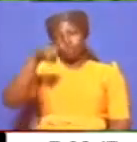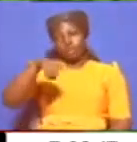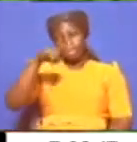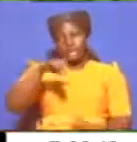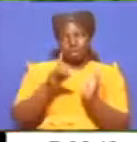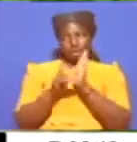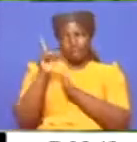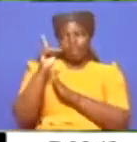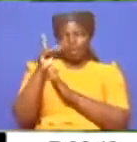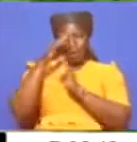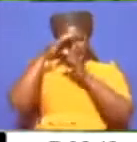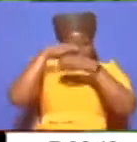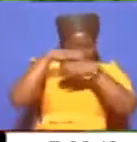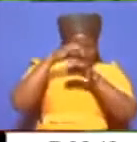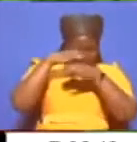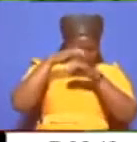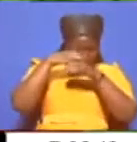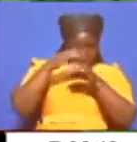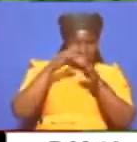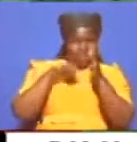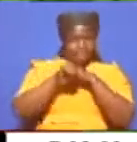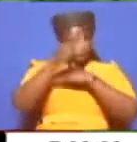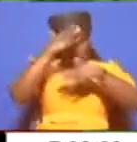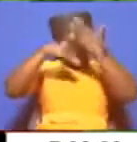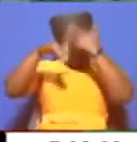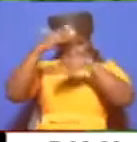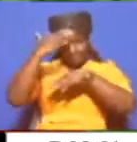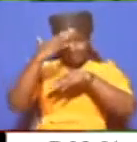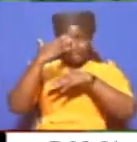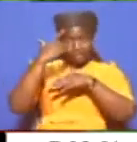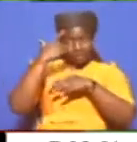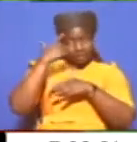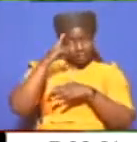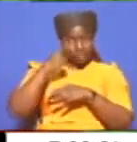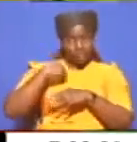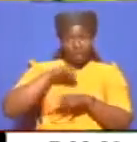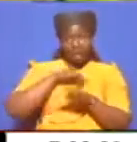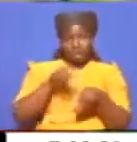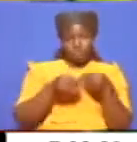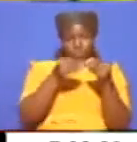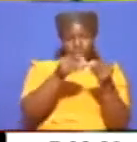university to be able to actually provide that level of education.